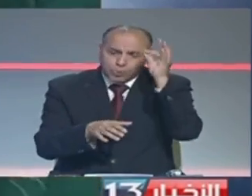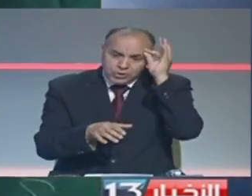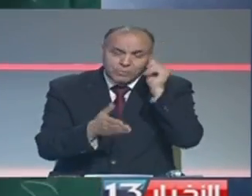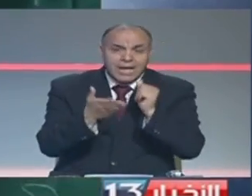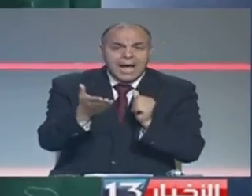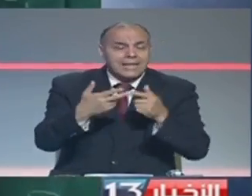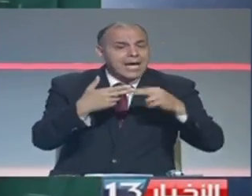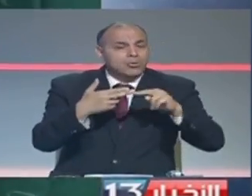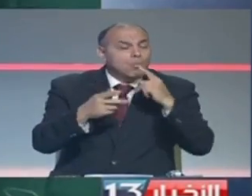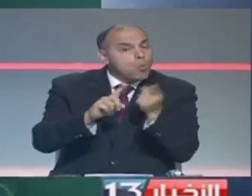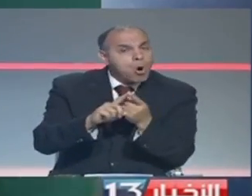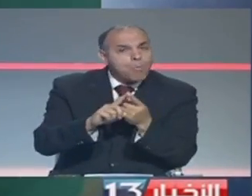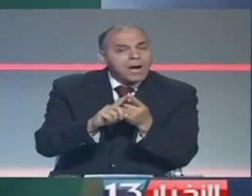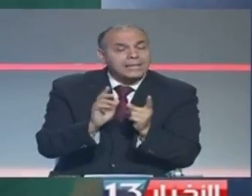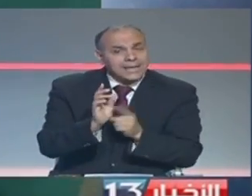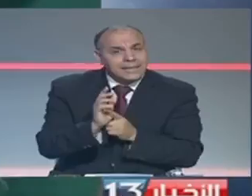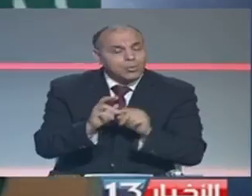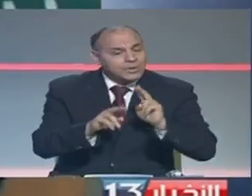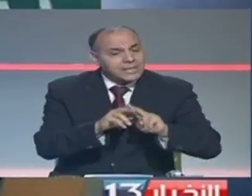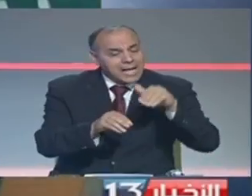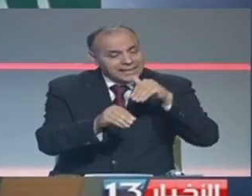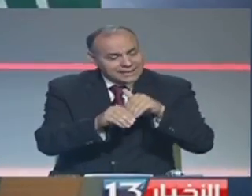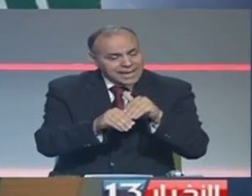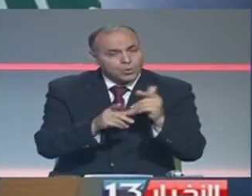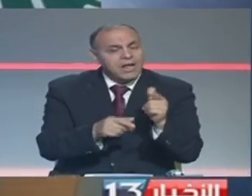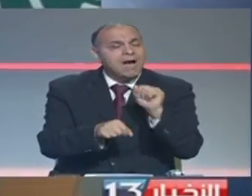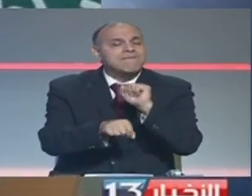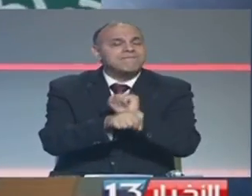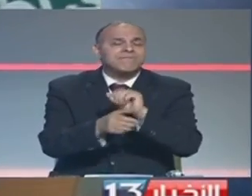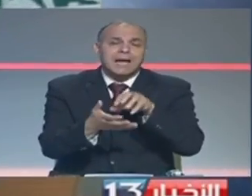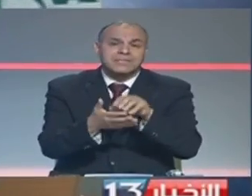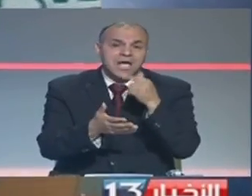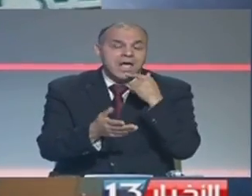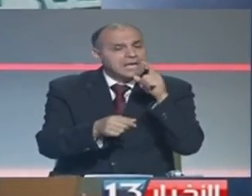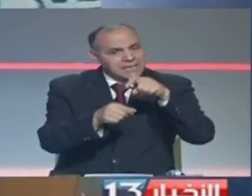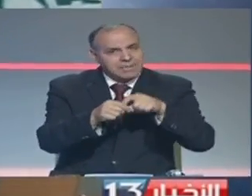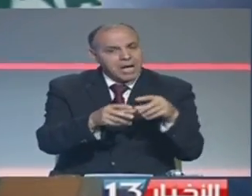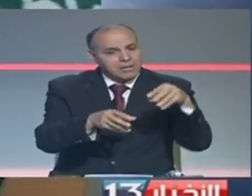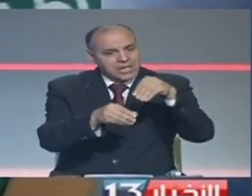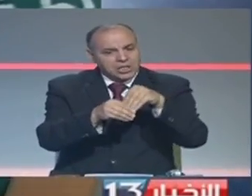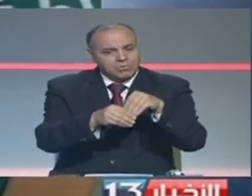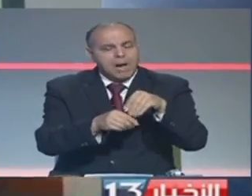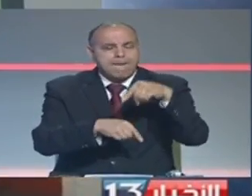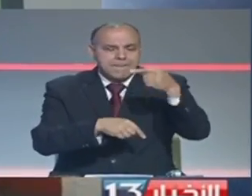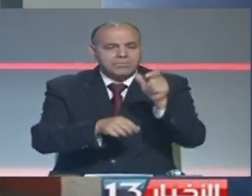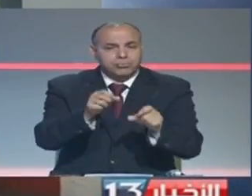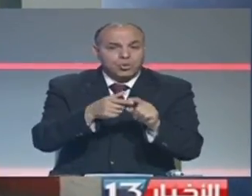قد يعكس مدى أهمية التأهيل والإصلاح داخل المؤسسات السجنية، بما قد يساهم في إدماجهم في المجتمع